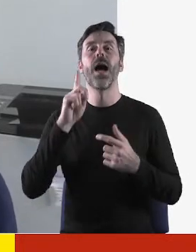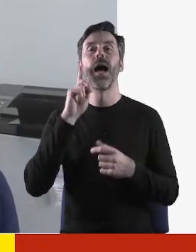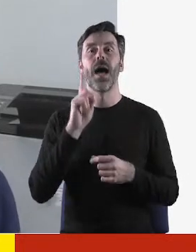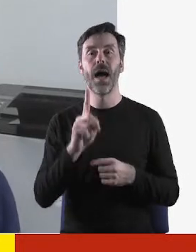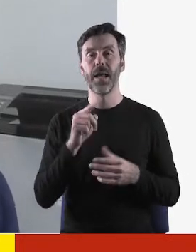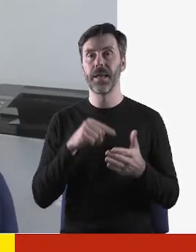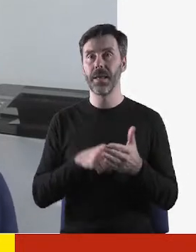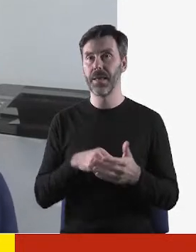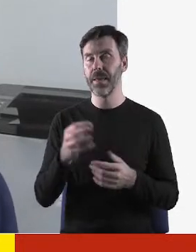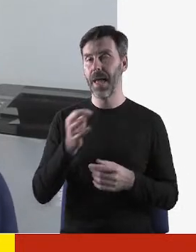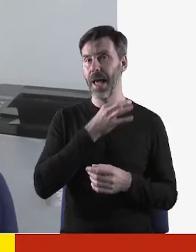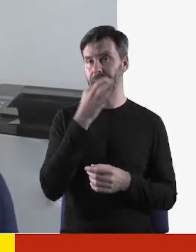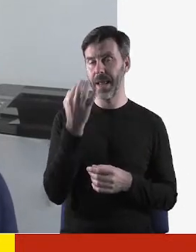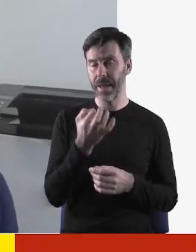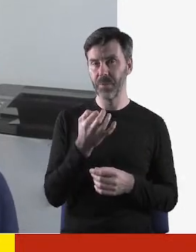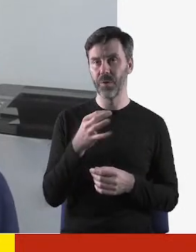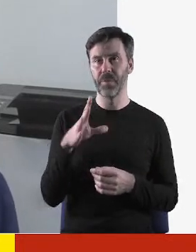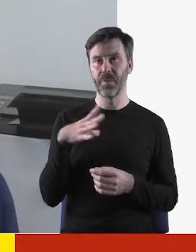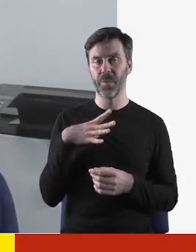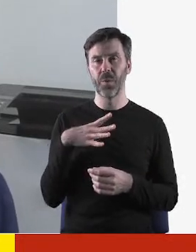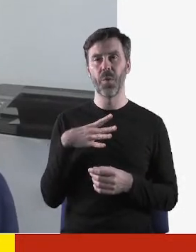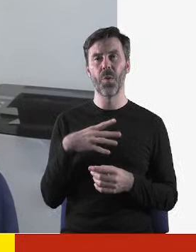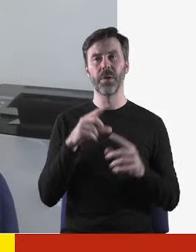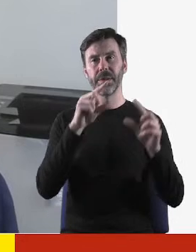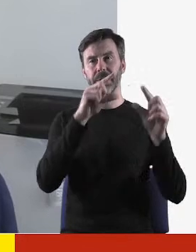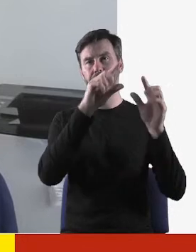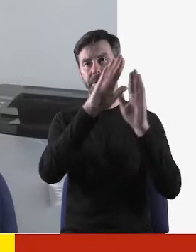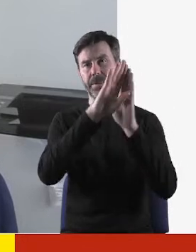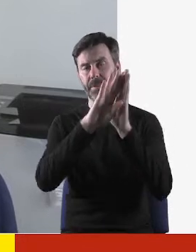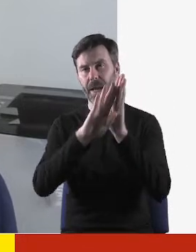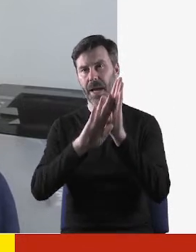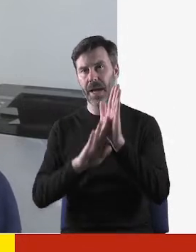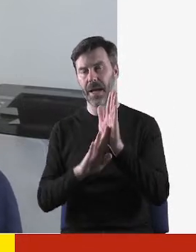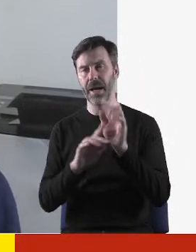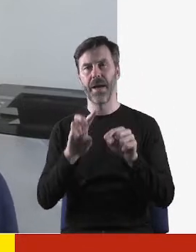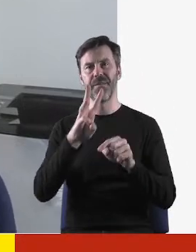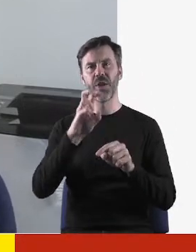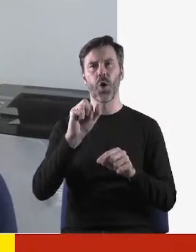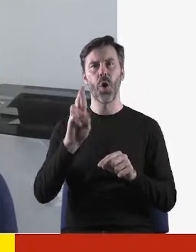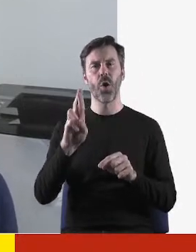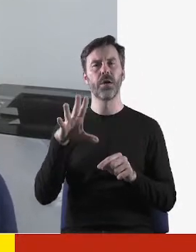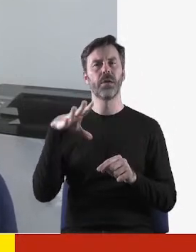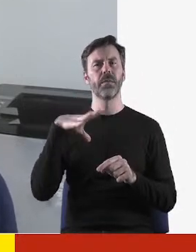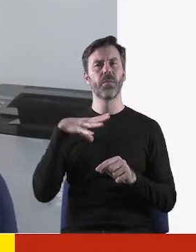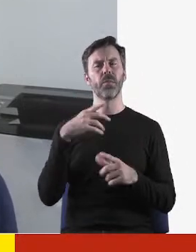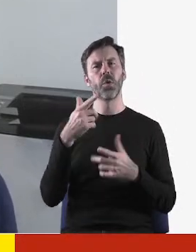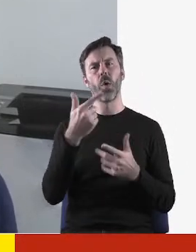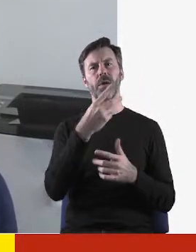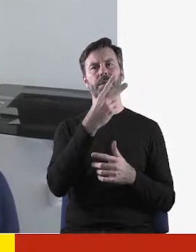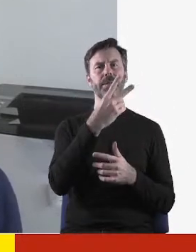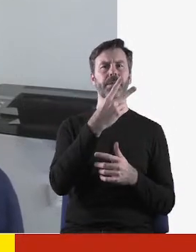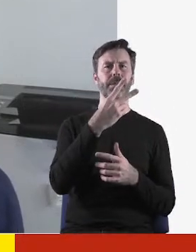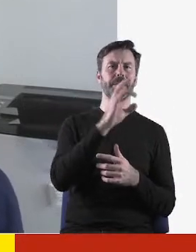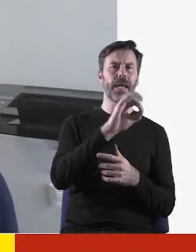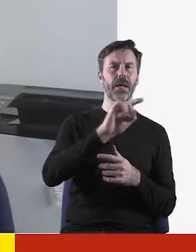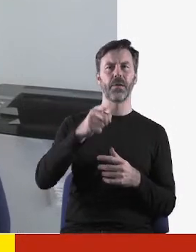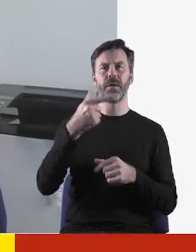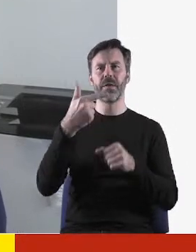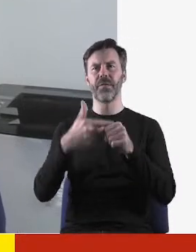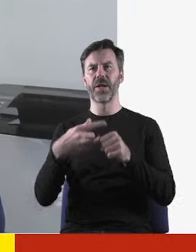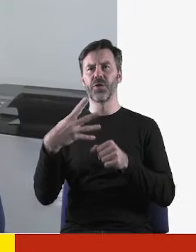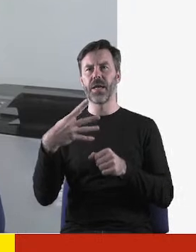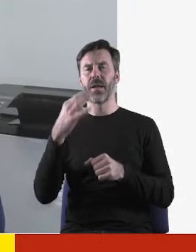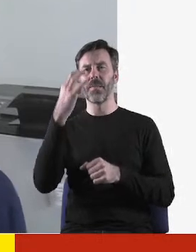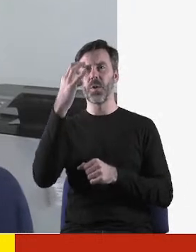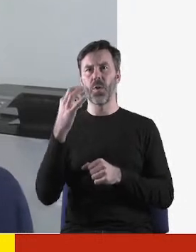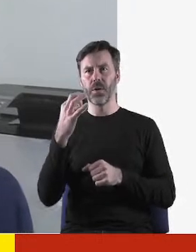momencie, czyli w momencie, kiedy stawki były najniższe, ta stawka WIBOR wynosiła w bieżącym roku nawet 0,24%. W związku z tym w